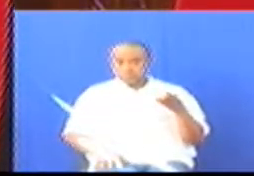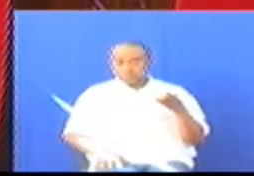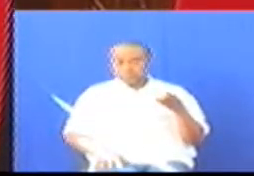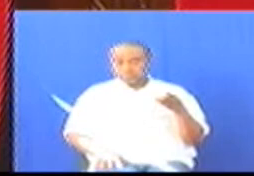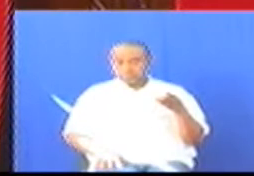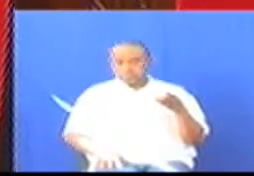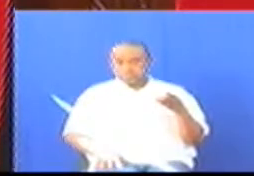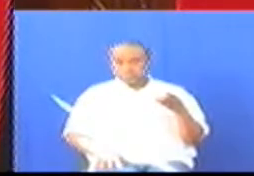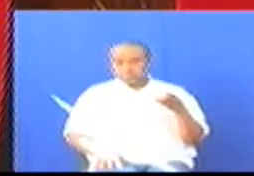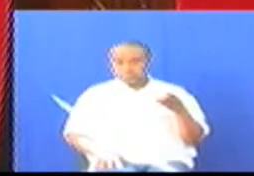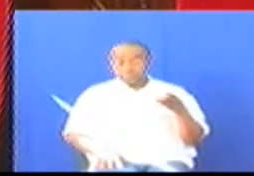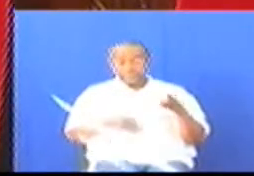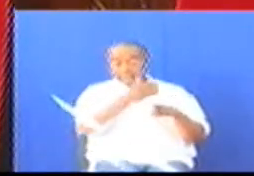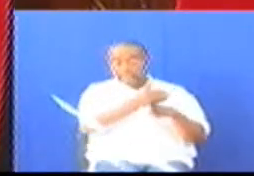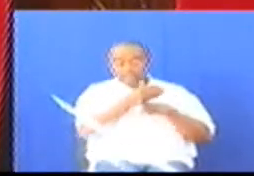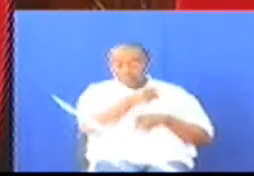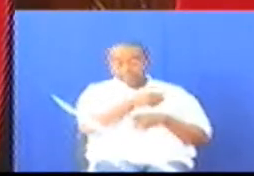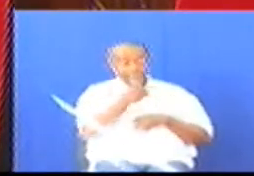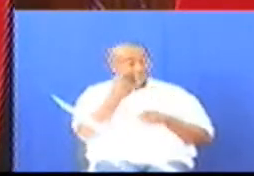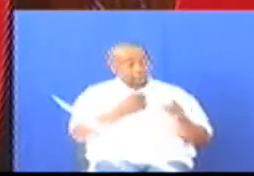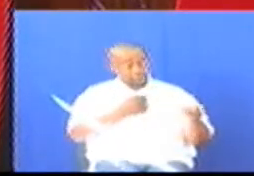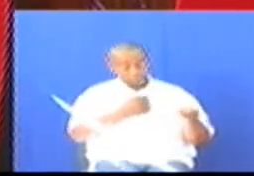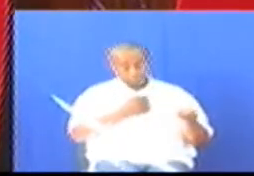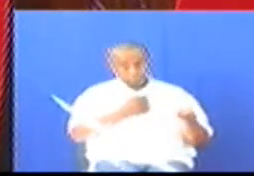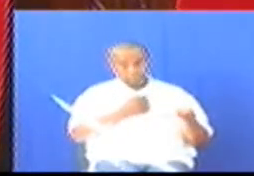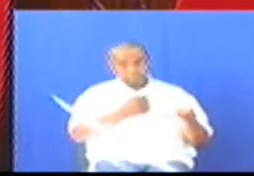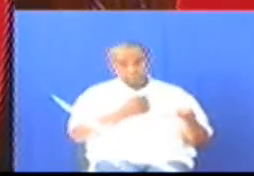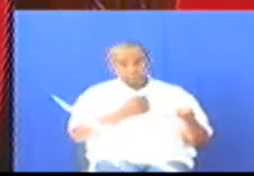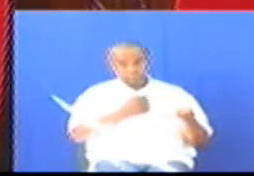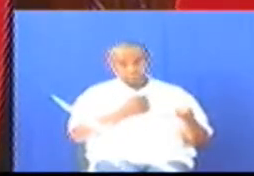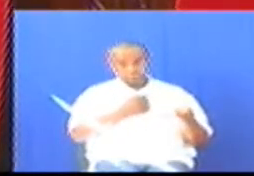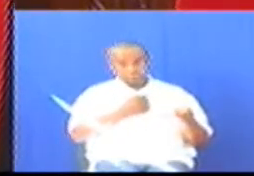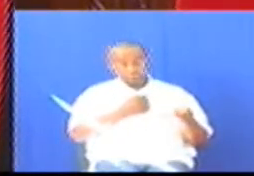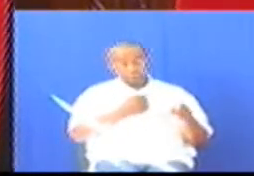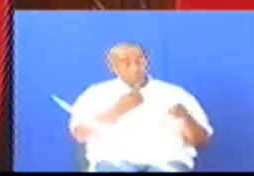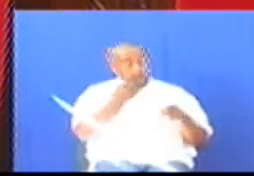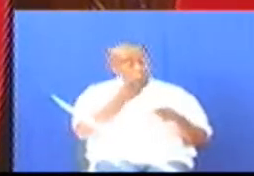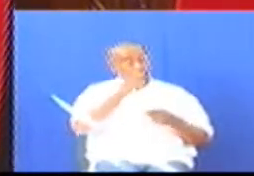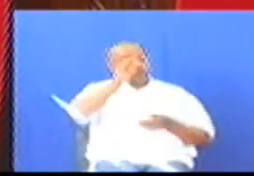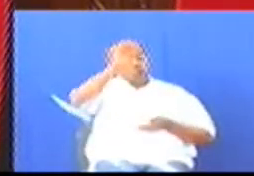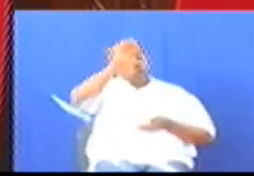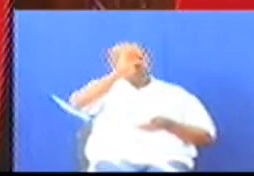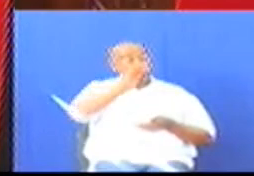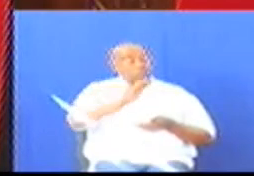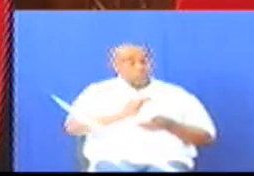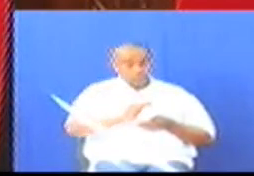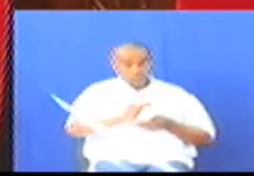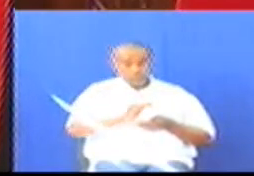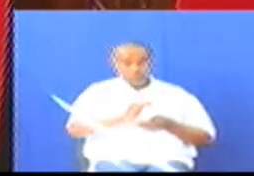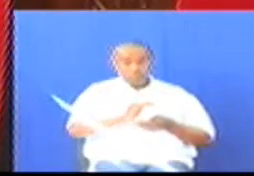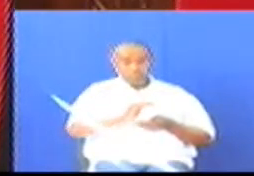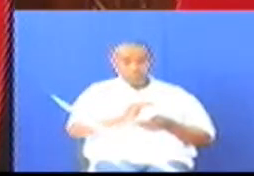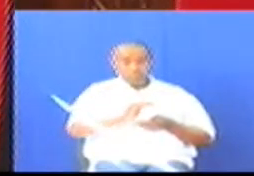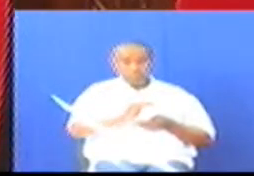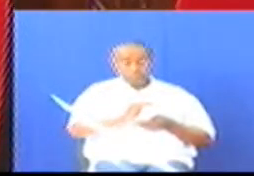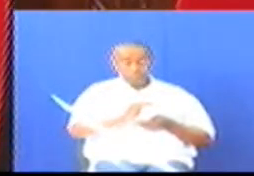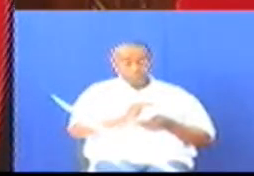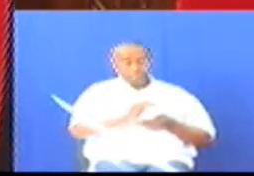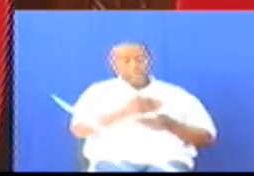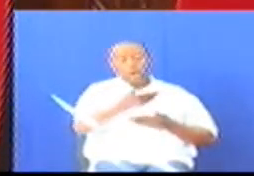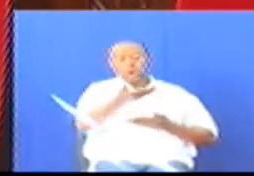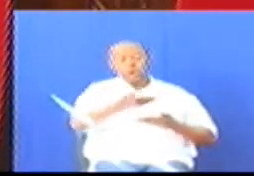ni upungufu wa documents ya pesa